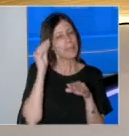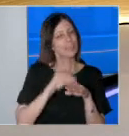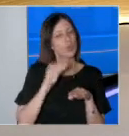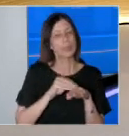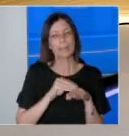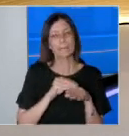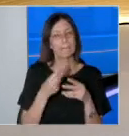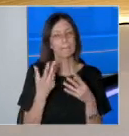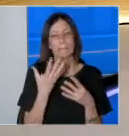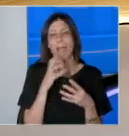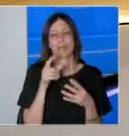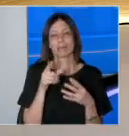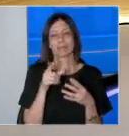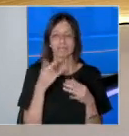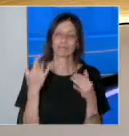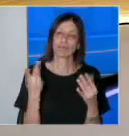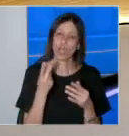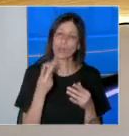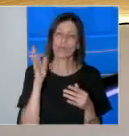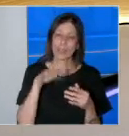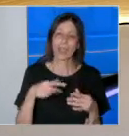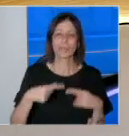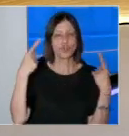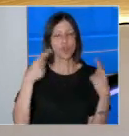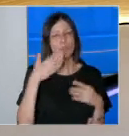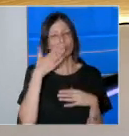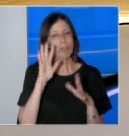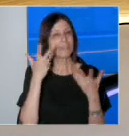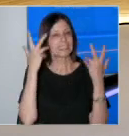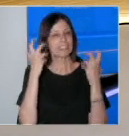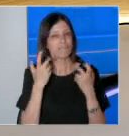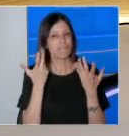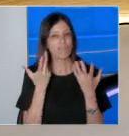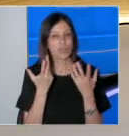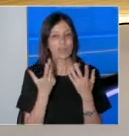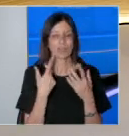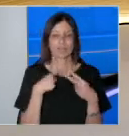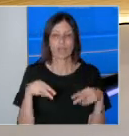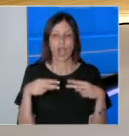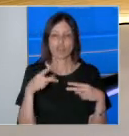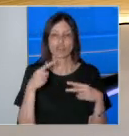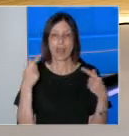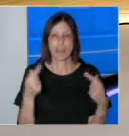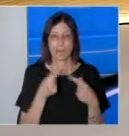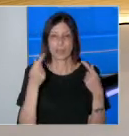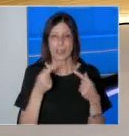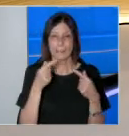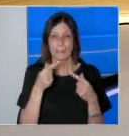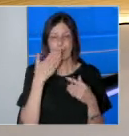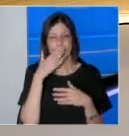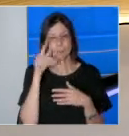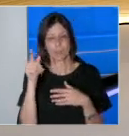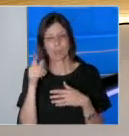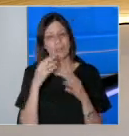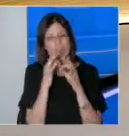הכי חמים בגזרה הפוליטית, כמובן שנהיה גם עם יום ירושלים ומה שצפוי לנו, חשש לאימותים בבירה, אבל